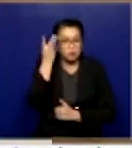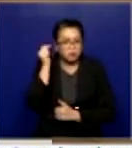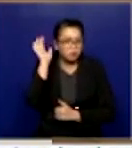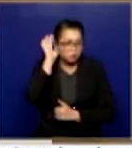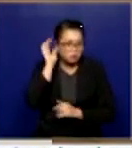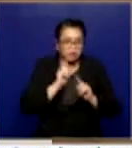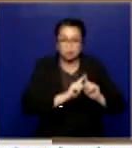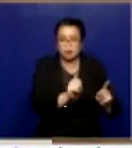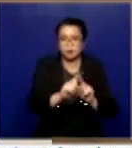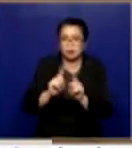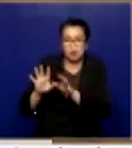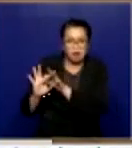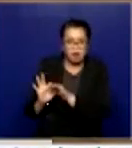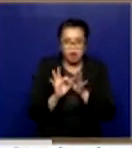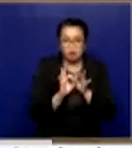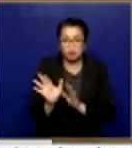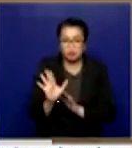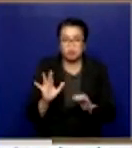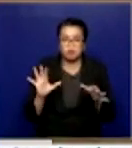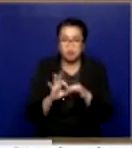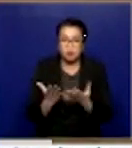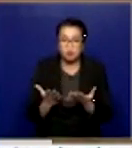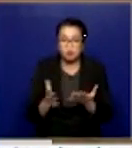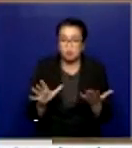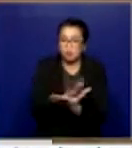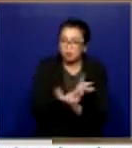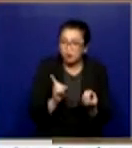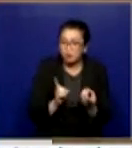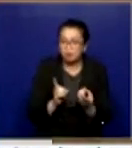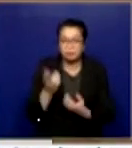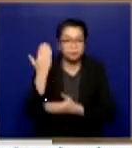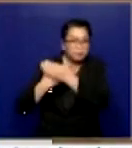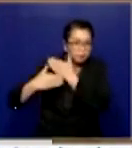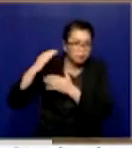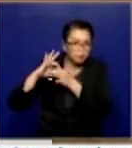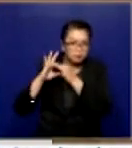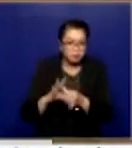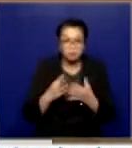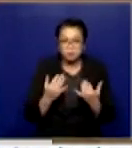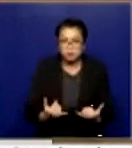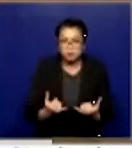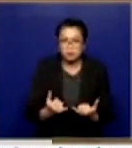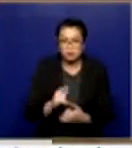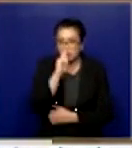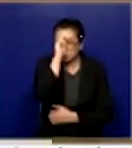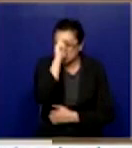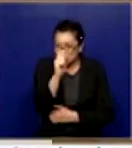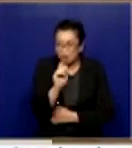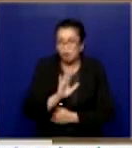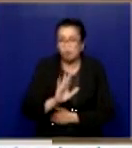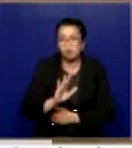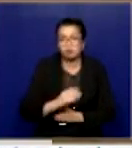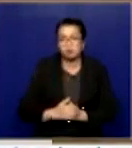ที่แตกต่างแต่ละคนก็จะแน่นมุมด้านวัฒนธรรมจารีตประเพณีค่านิยมและความศรัทธาแต่